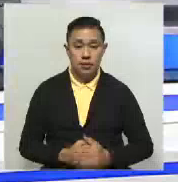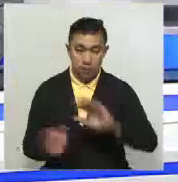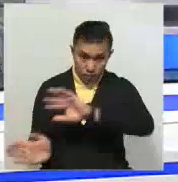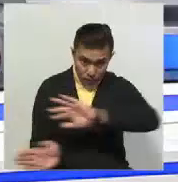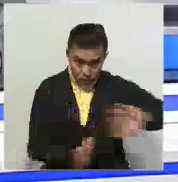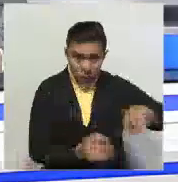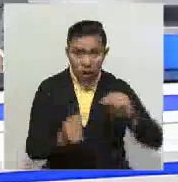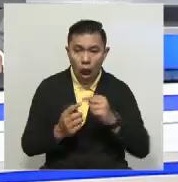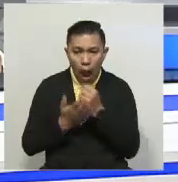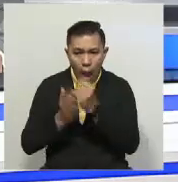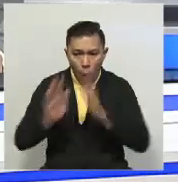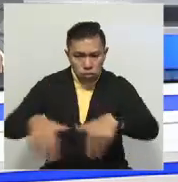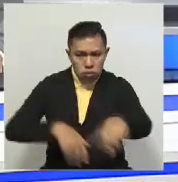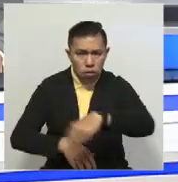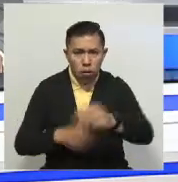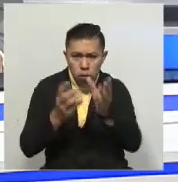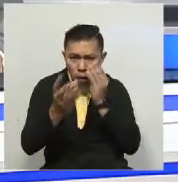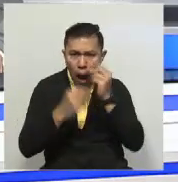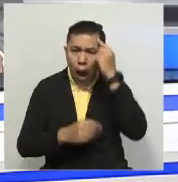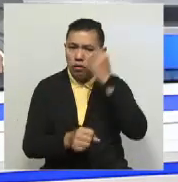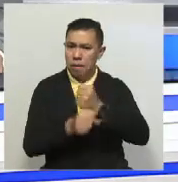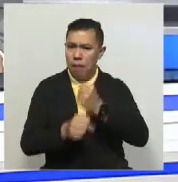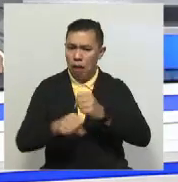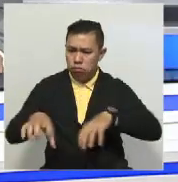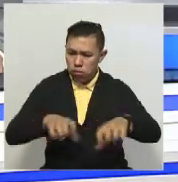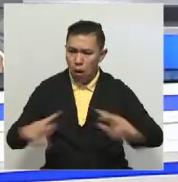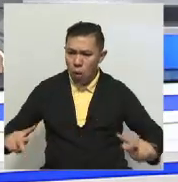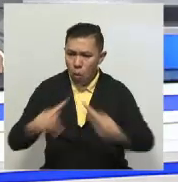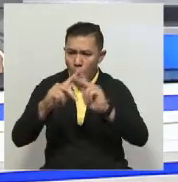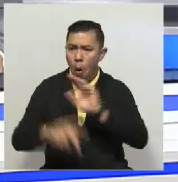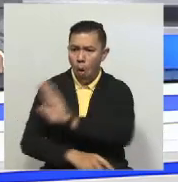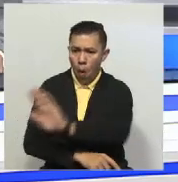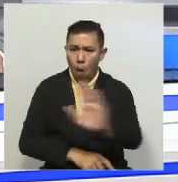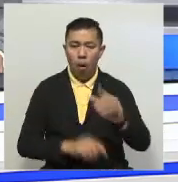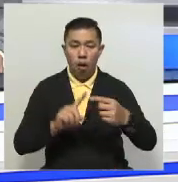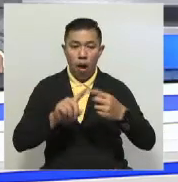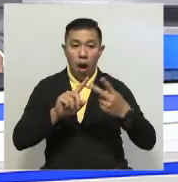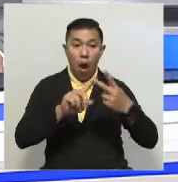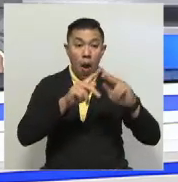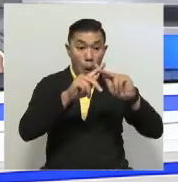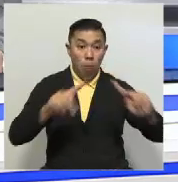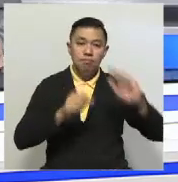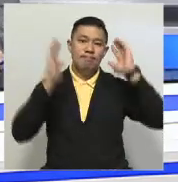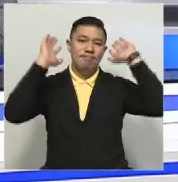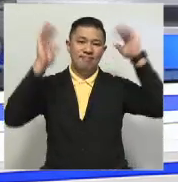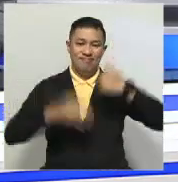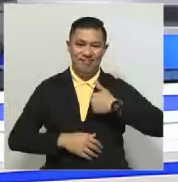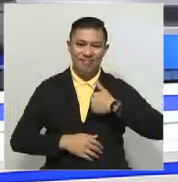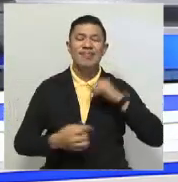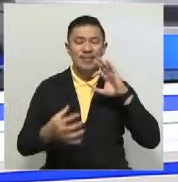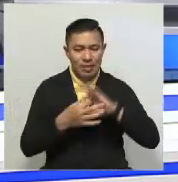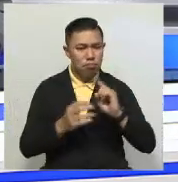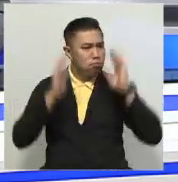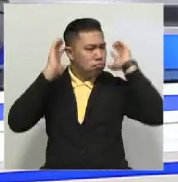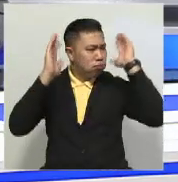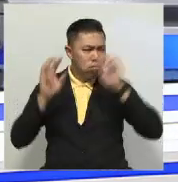และเพื่อเป็นการสร้างการรับรู้ของประชาชนนะคะเกี่ยวกับการดําเนินงานของแต่ละกระทรวงและในฐานะที่กรมประชาสัมพันธ์ค่ะมีช่องทางการประชา